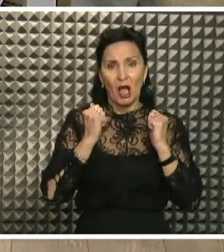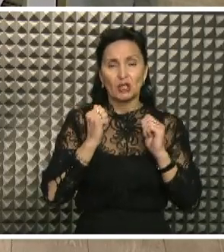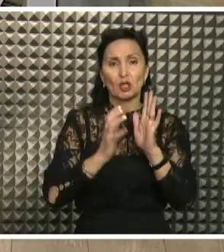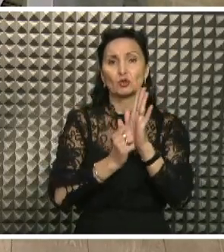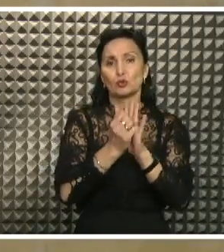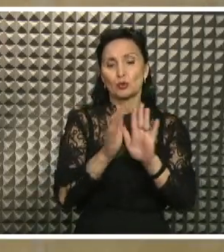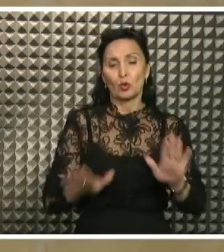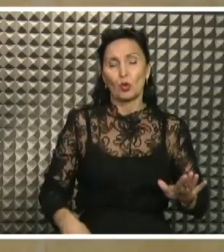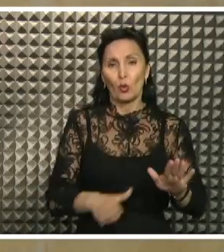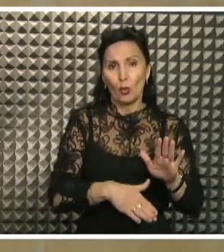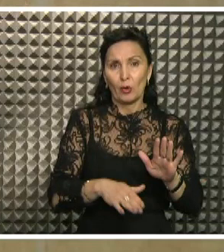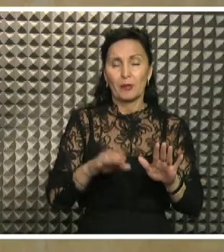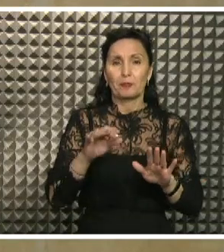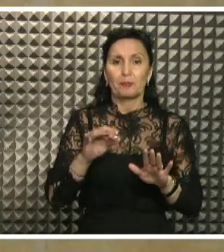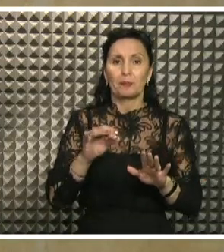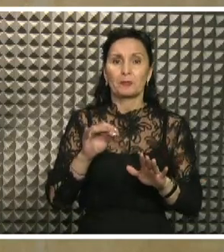ступней,